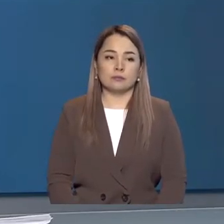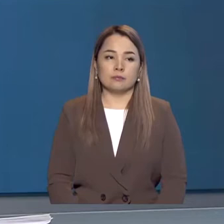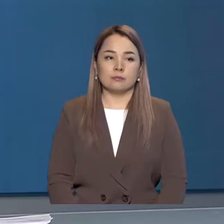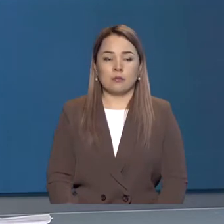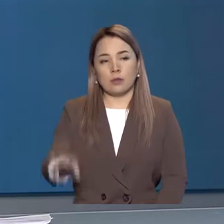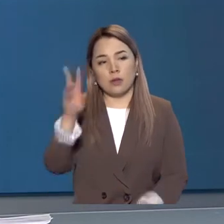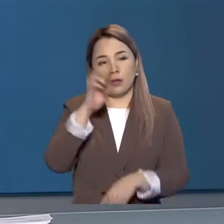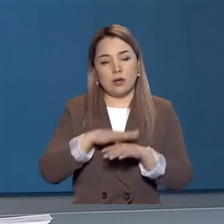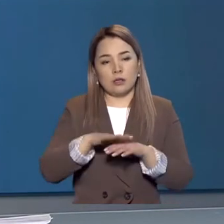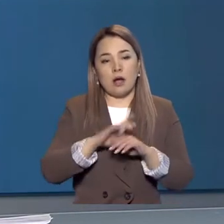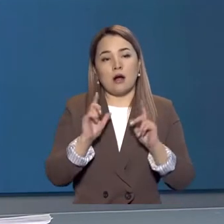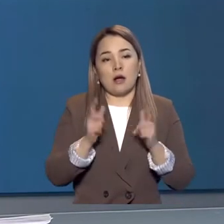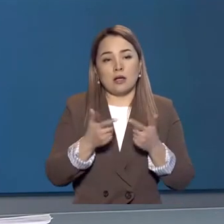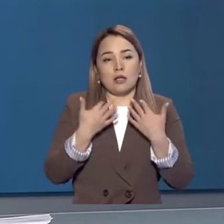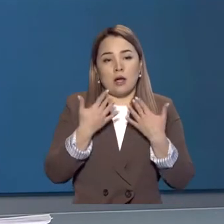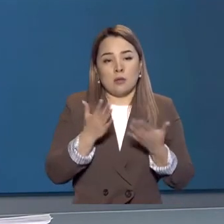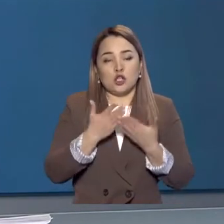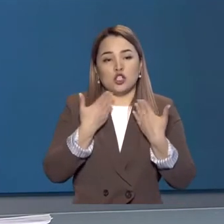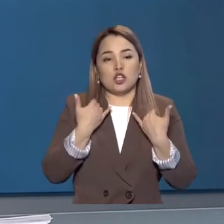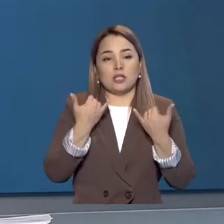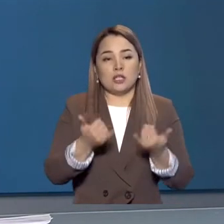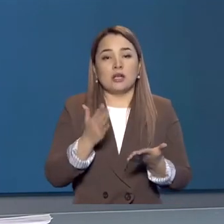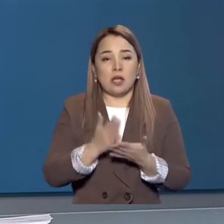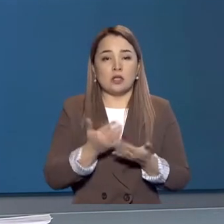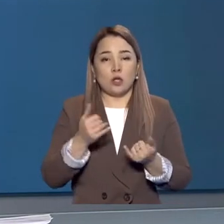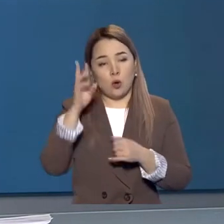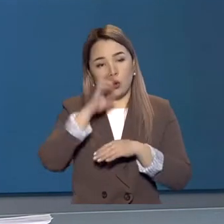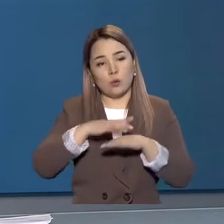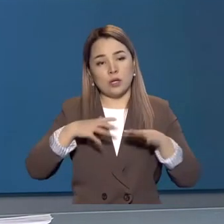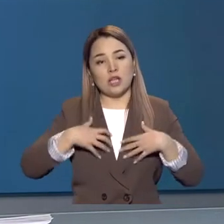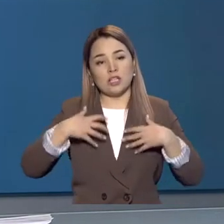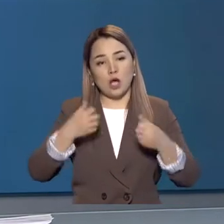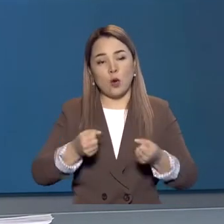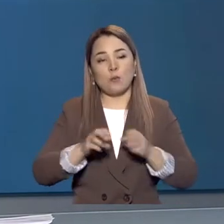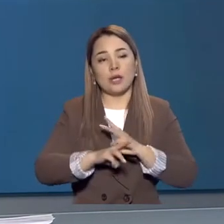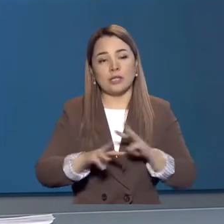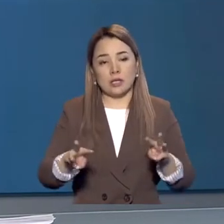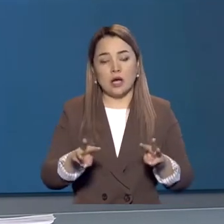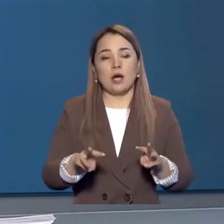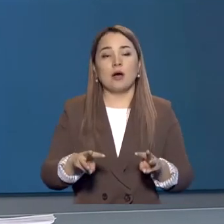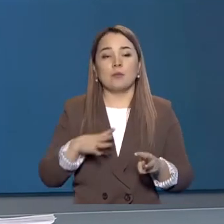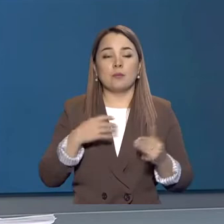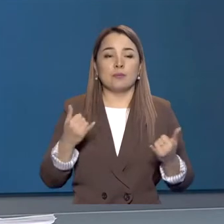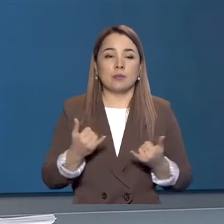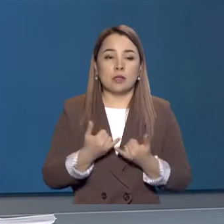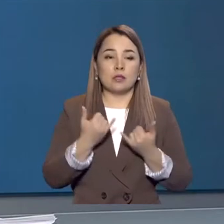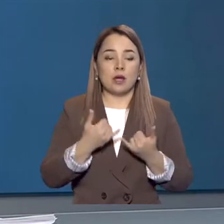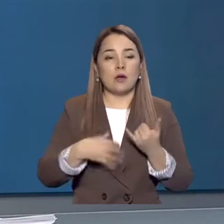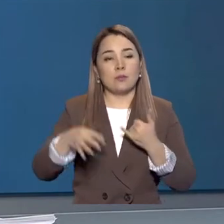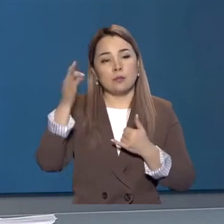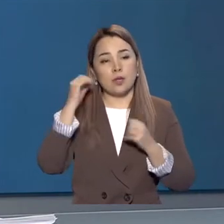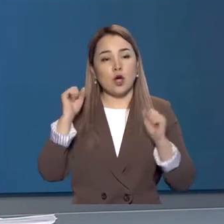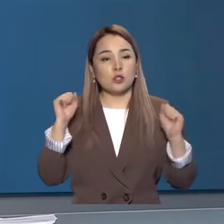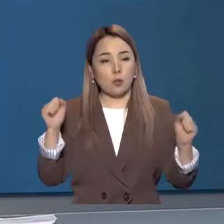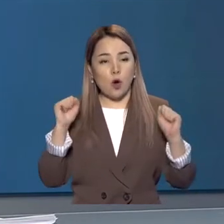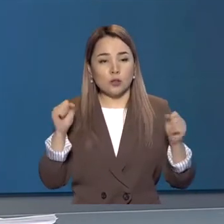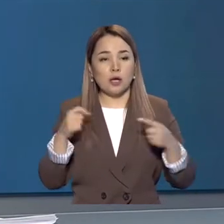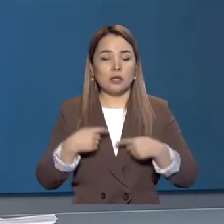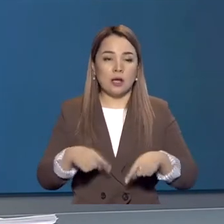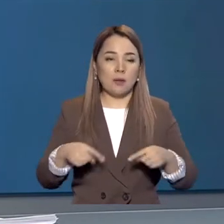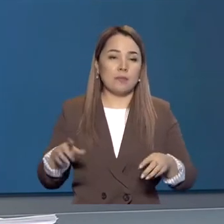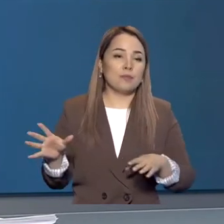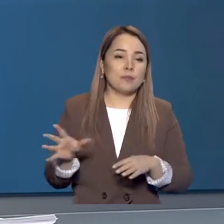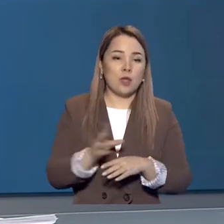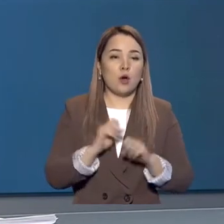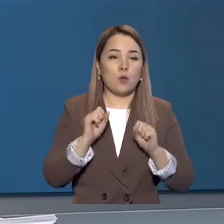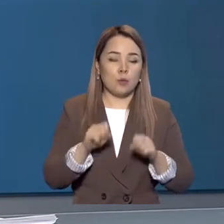Жалғастырамыз. Елімізде карантин талаптары жеңілдетілді. Бүгін үкіметте денсаулық сақтау министрі той мен еске алу спорттық шаралар шектеусіз